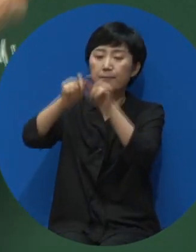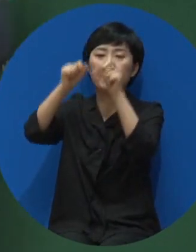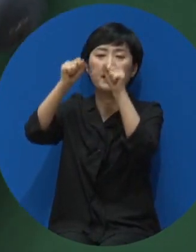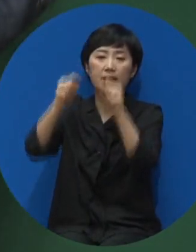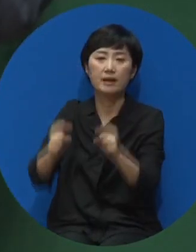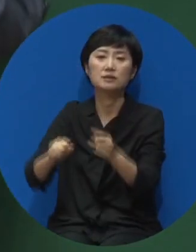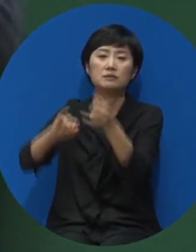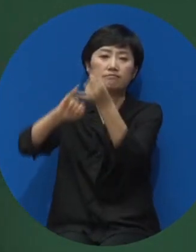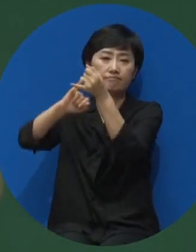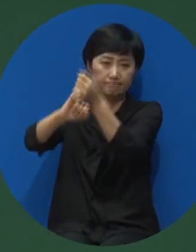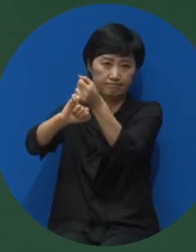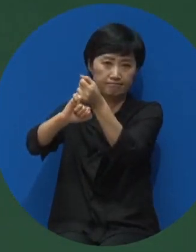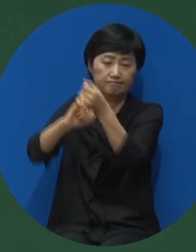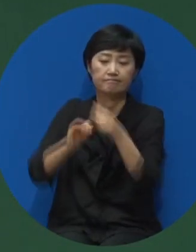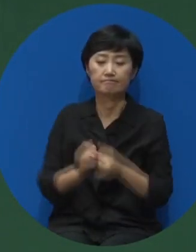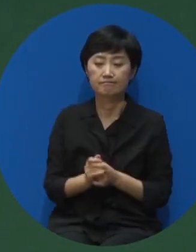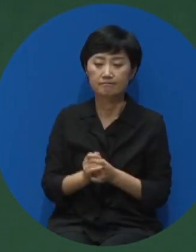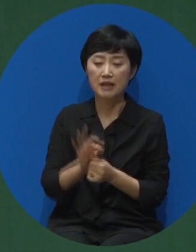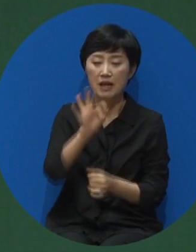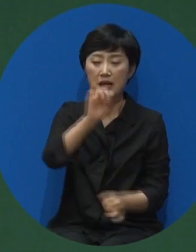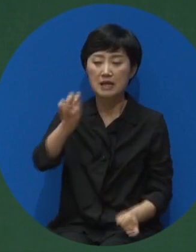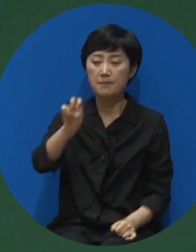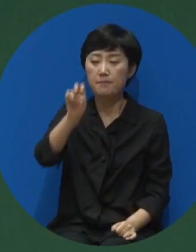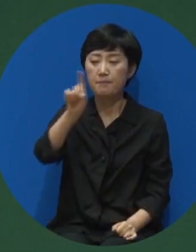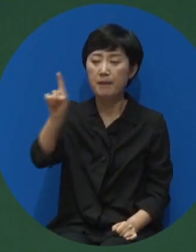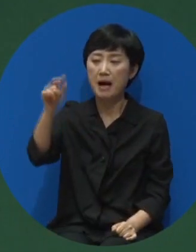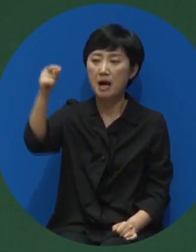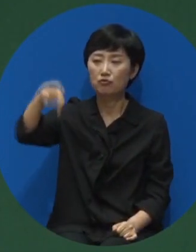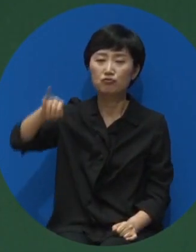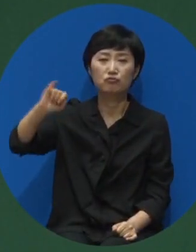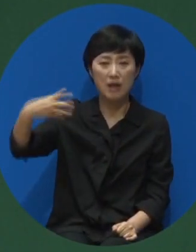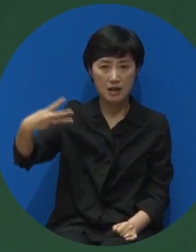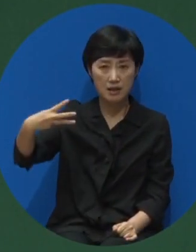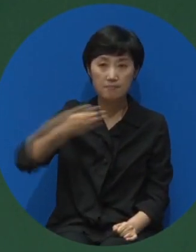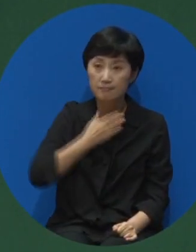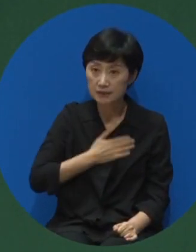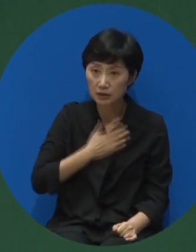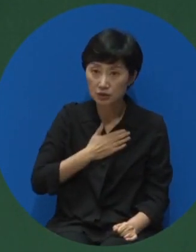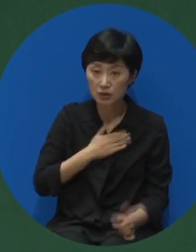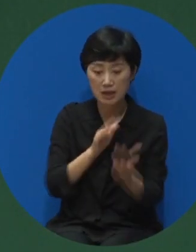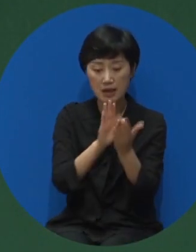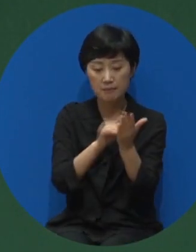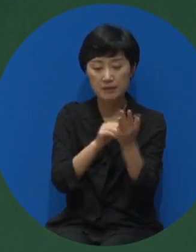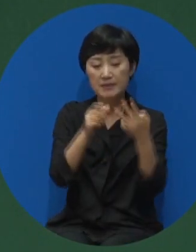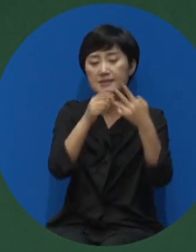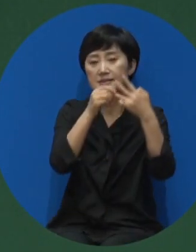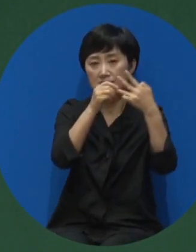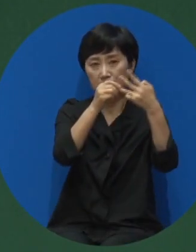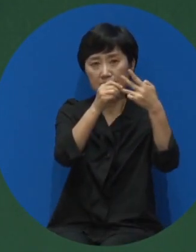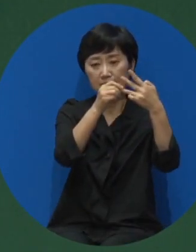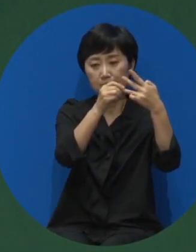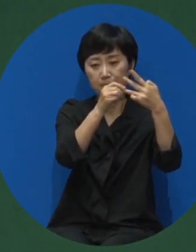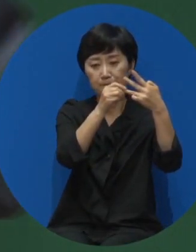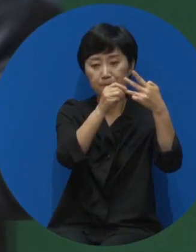神が私たちと共にいる。 임마누엘です。 임마누엘의 세 번째 비밀입니다. では임마누엘の3番目の奥義です。 그걸로 끝나는 게